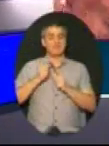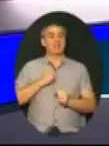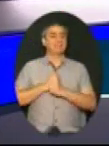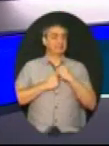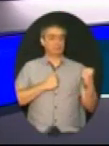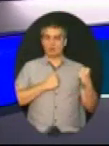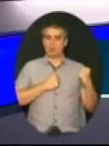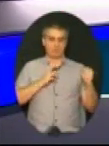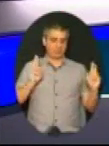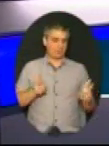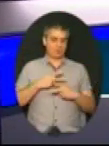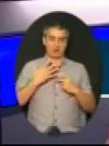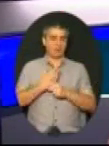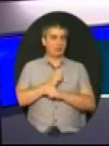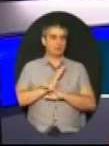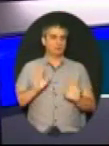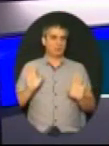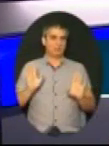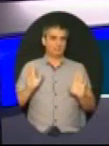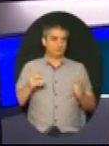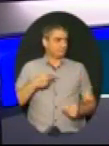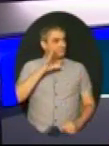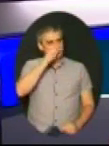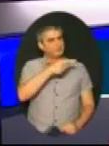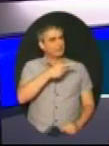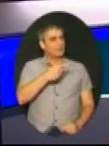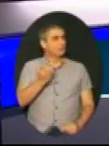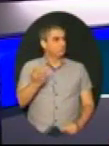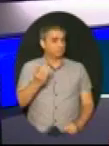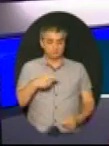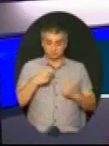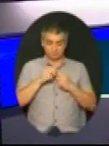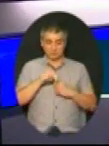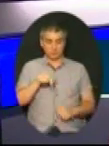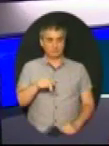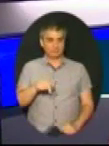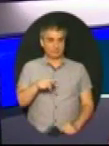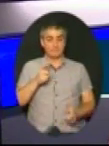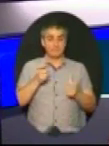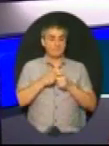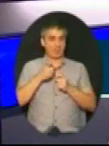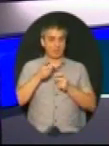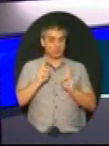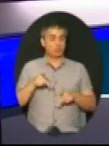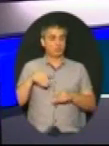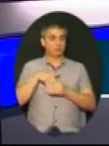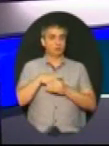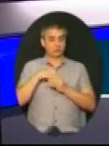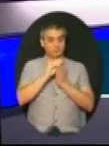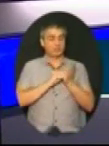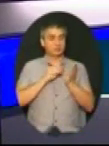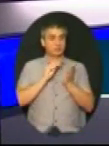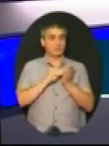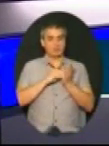שמאל לא יכולה להצליח. עכשיו, המסקנה בעניין המסקנה בעניין הזה, שמפלגה שיש בה ברשימה